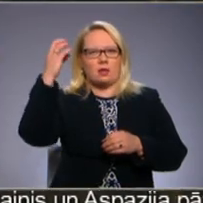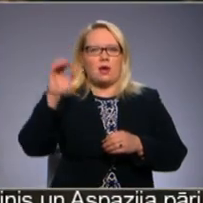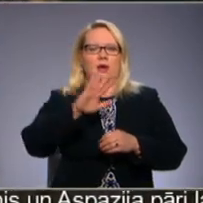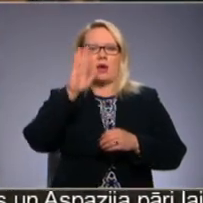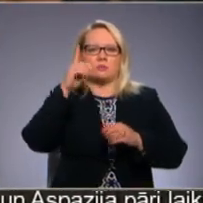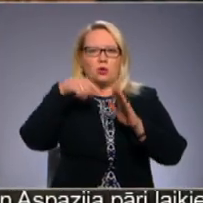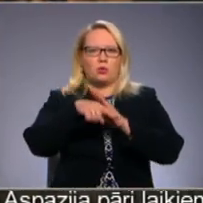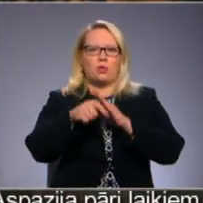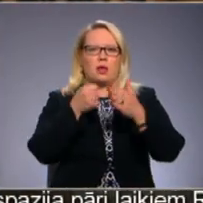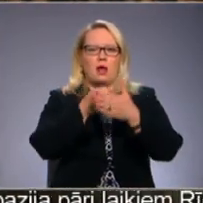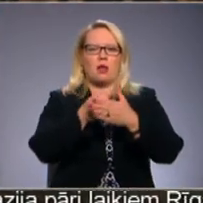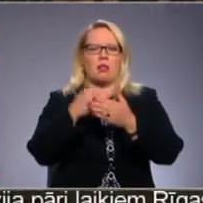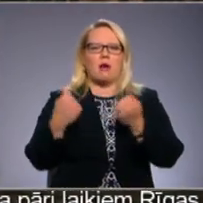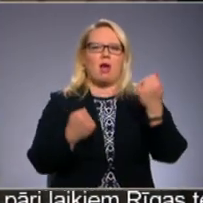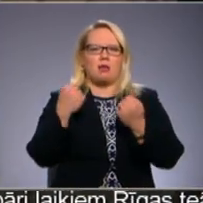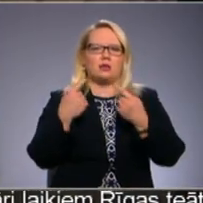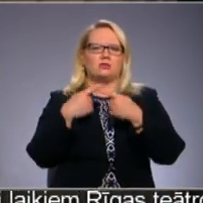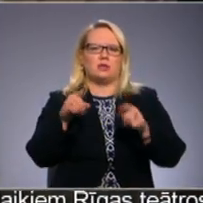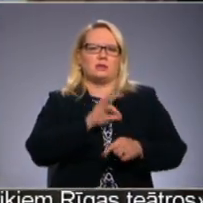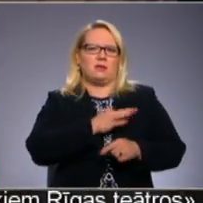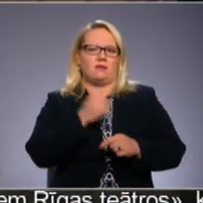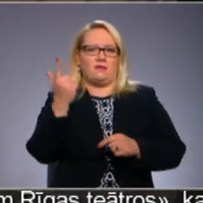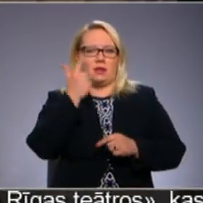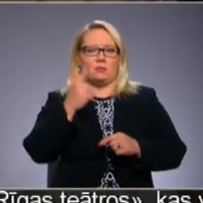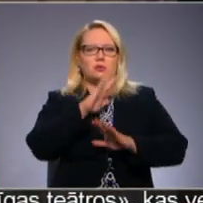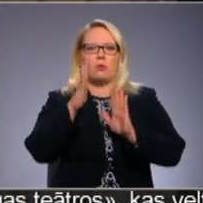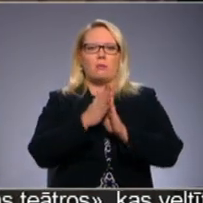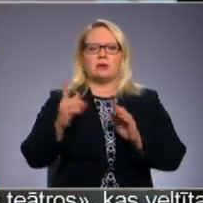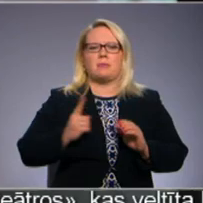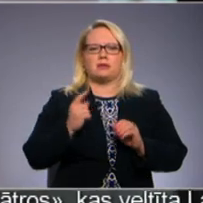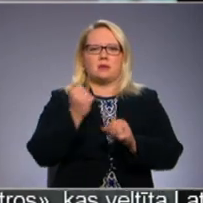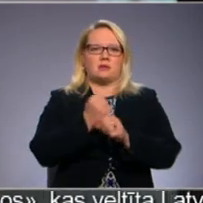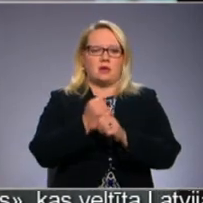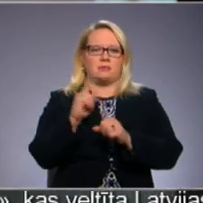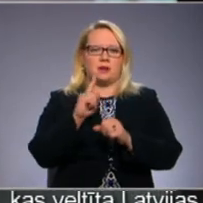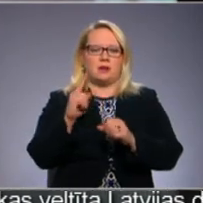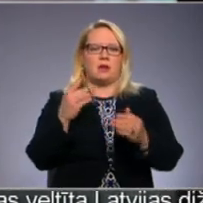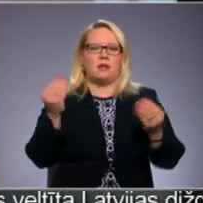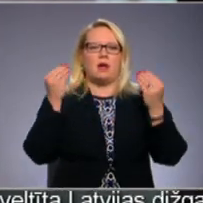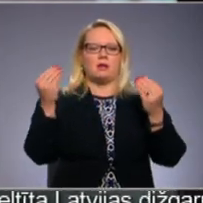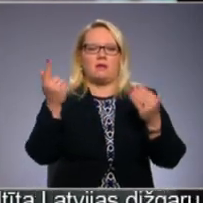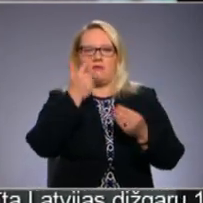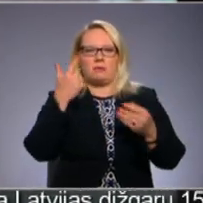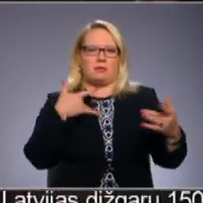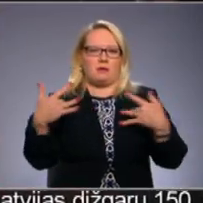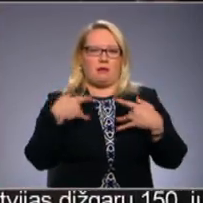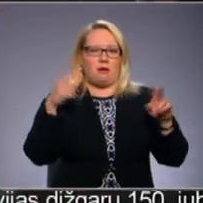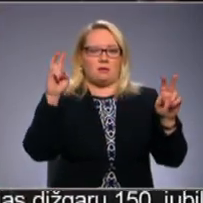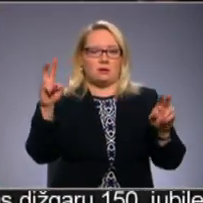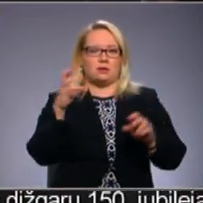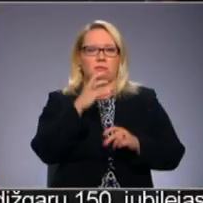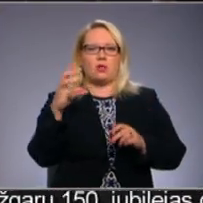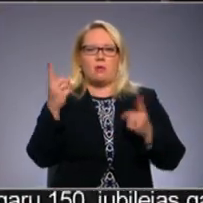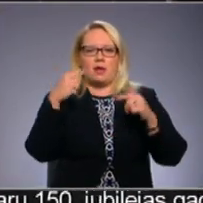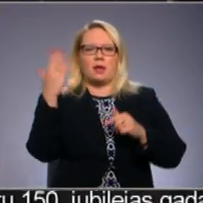galā, Rallīs un citas detektīvu filmas. Īpašs viņu kopīgs meistardarbs, protams, ir leģendārais teātris. Padomju laika